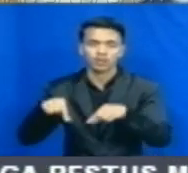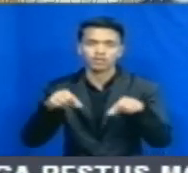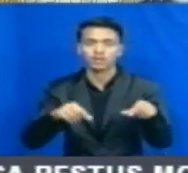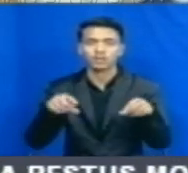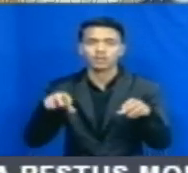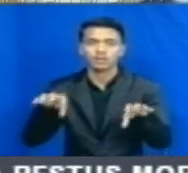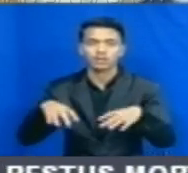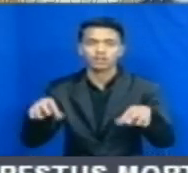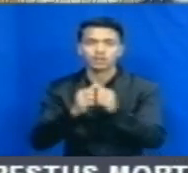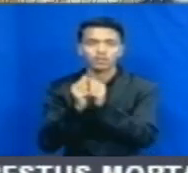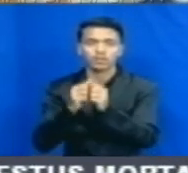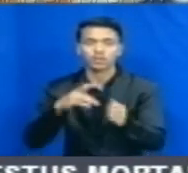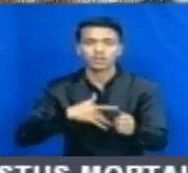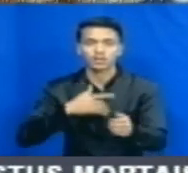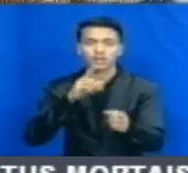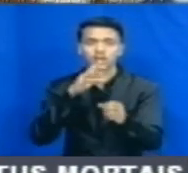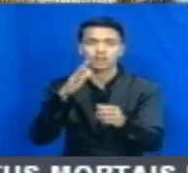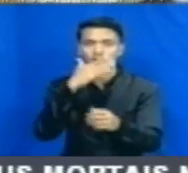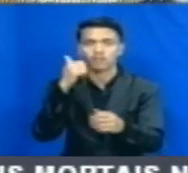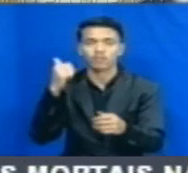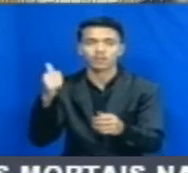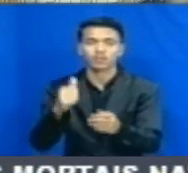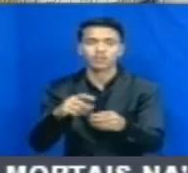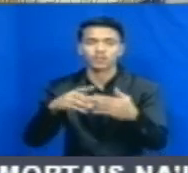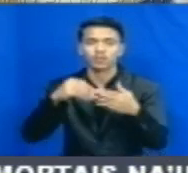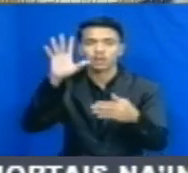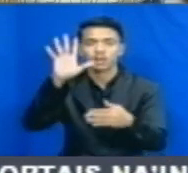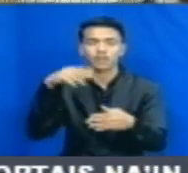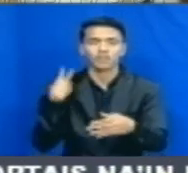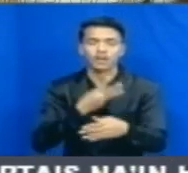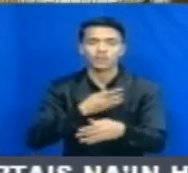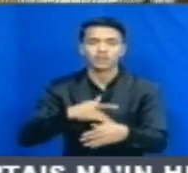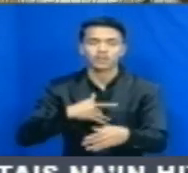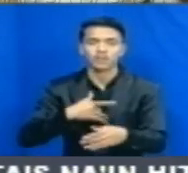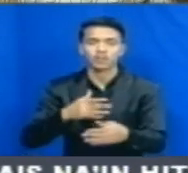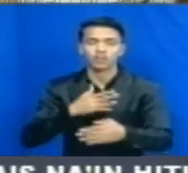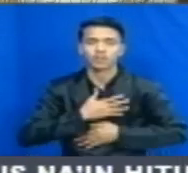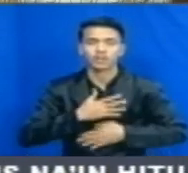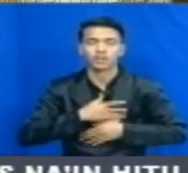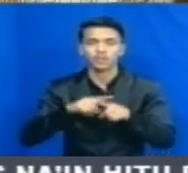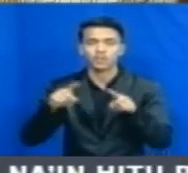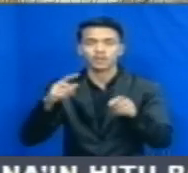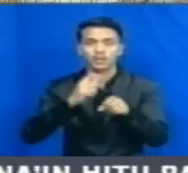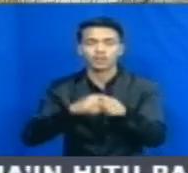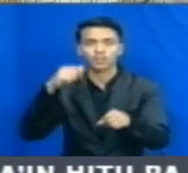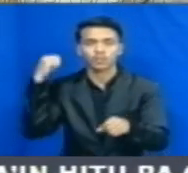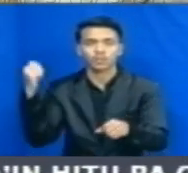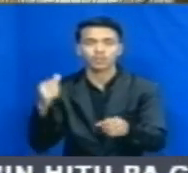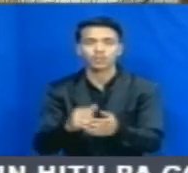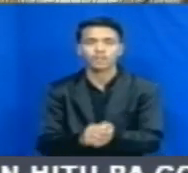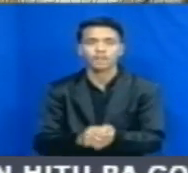servisu hamuta kam senti kapas tep tebes ho senti kata ba dollar lima ami senti contente duke ia tempo uluk liba ami servisu no